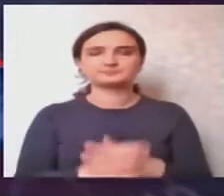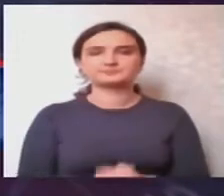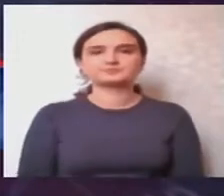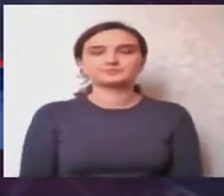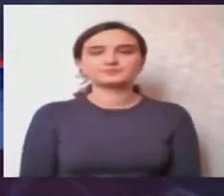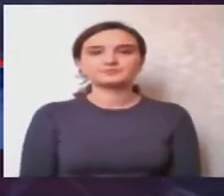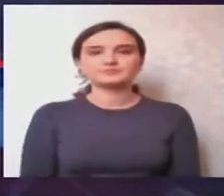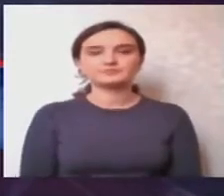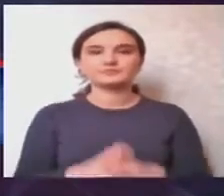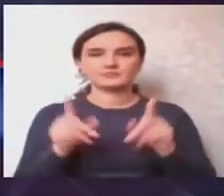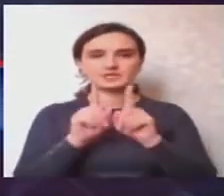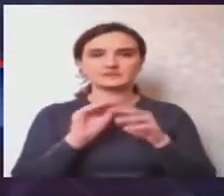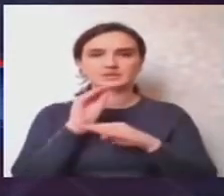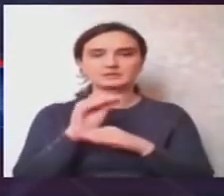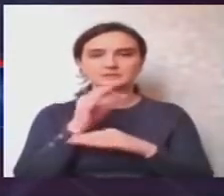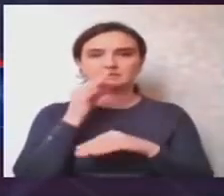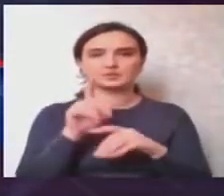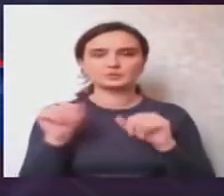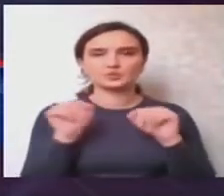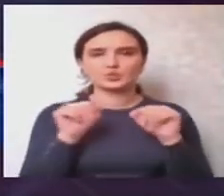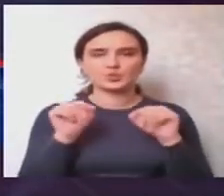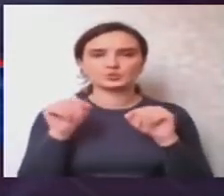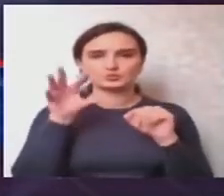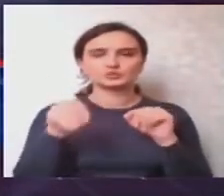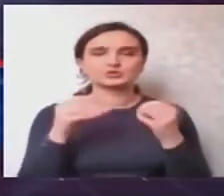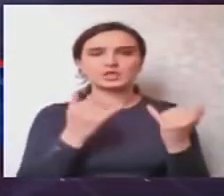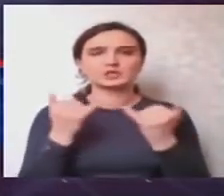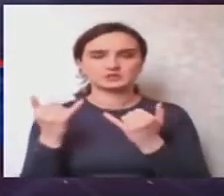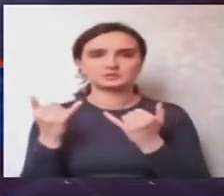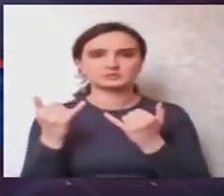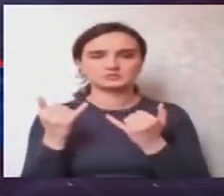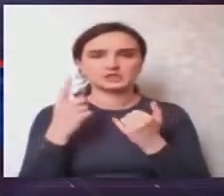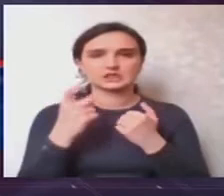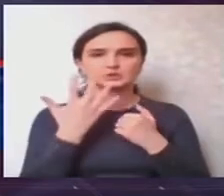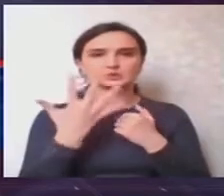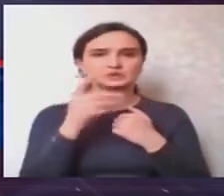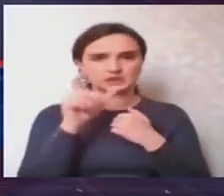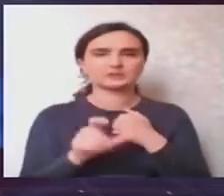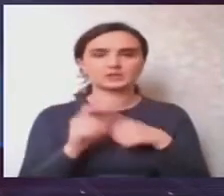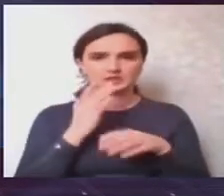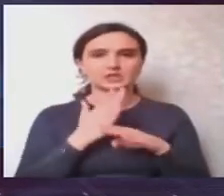ასევე დამატებით გეტყვით, რომ გურის მუნიციპალიტეტში ამ დროისთვის 105 ადამიანი